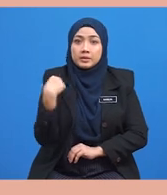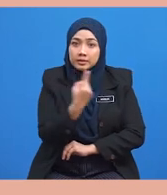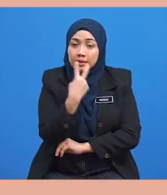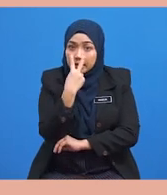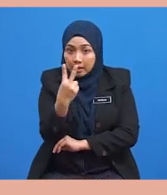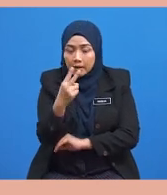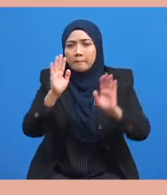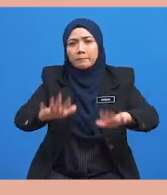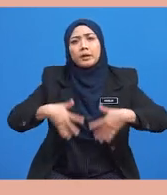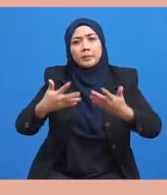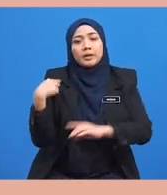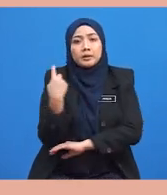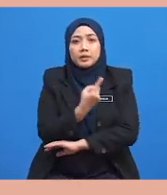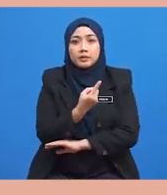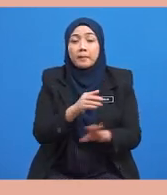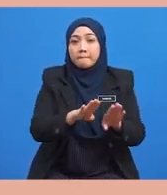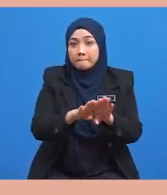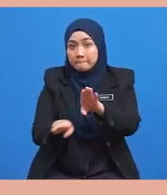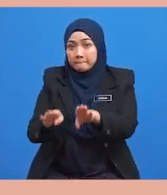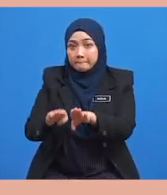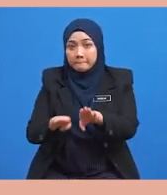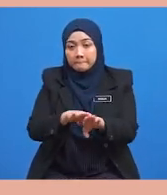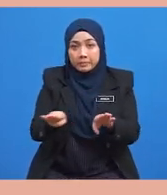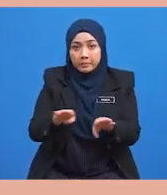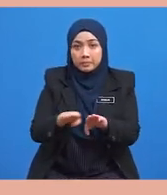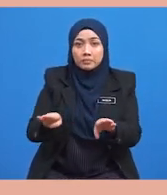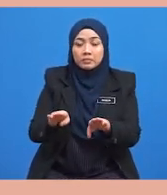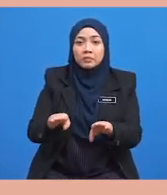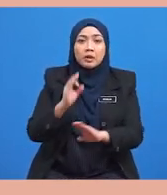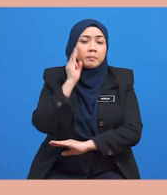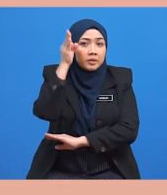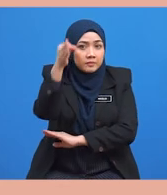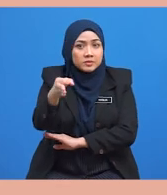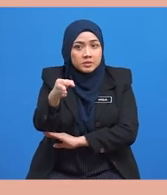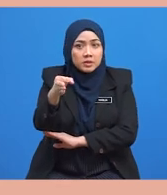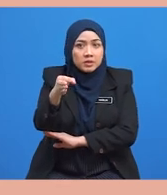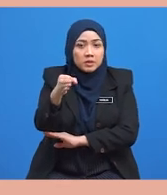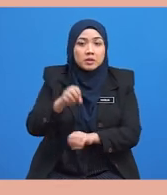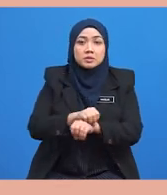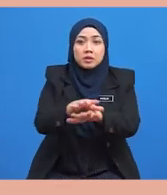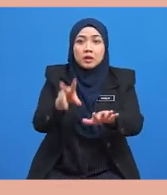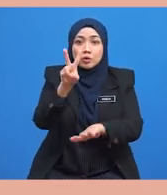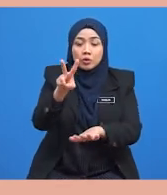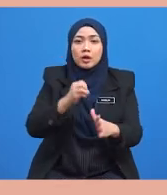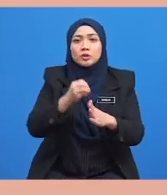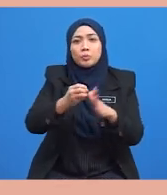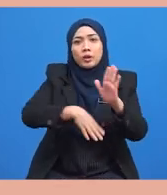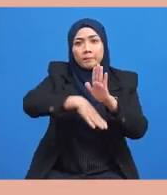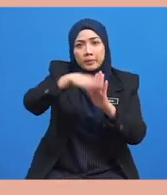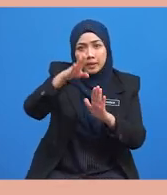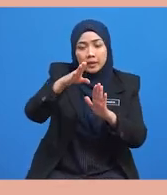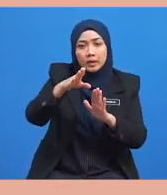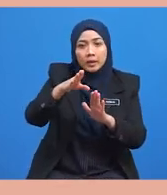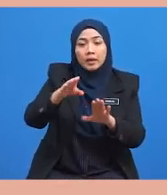pula bagaimana kita membanding dan mentafsir serapkan dua atau lebih set data